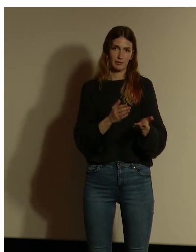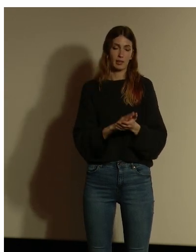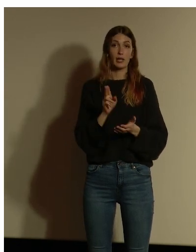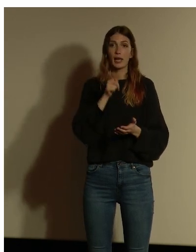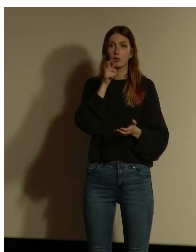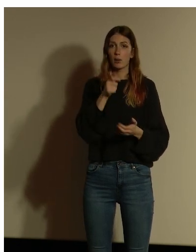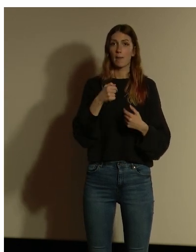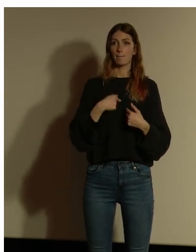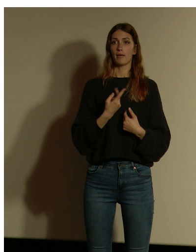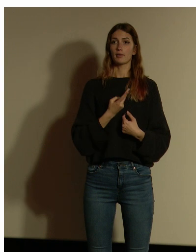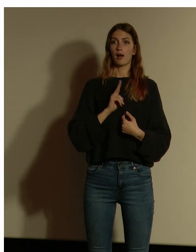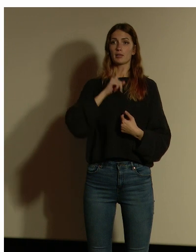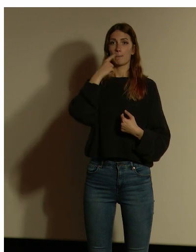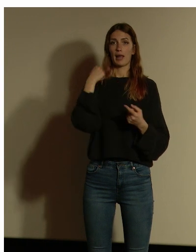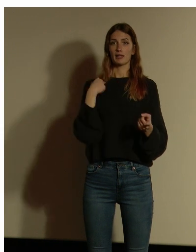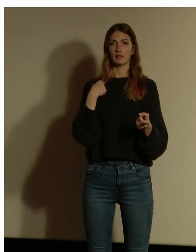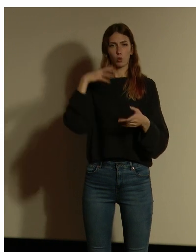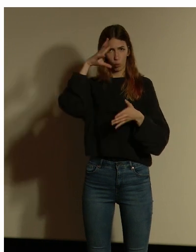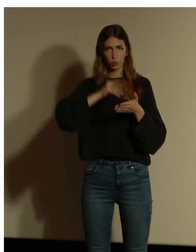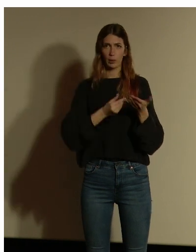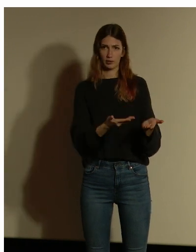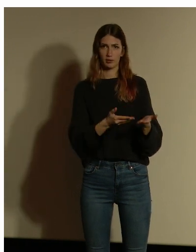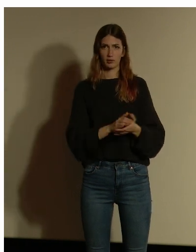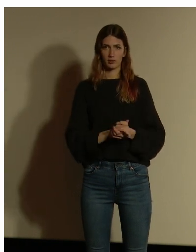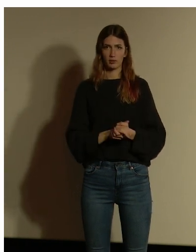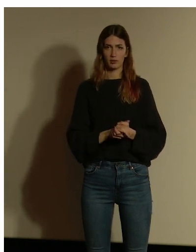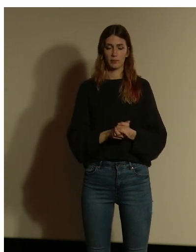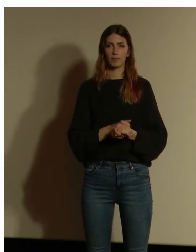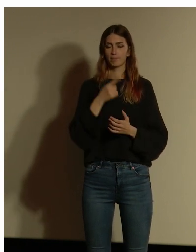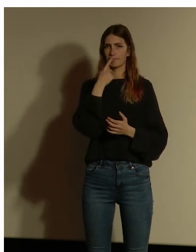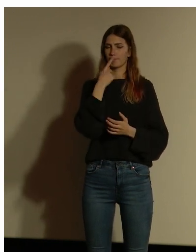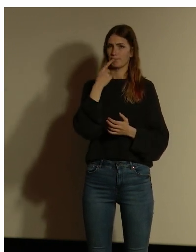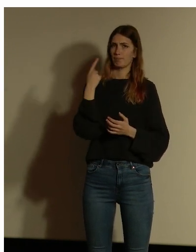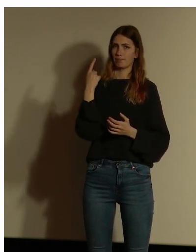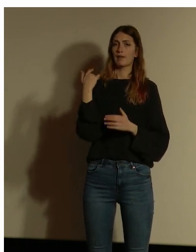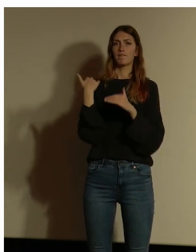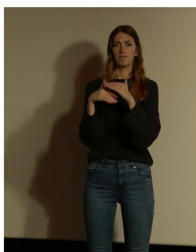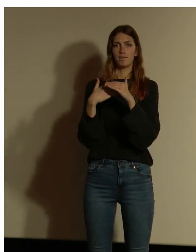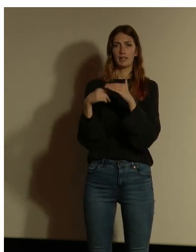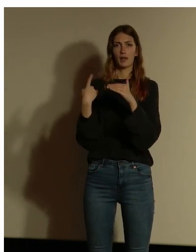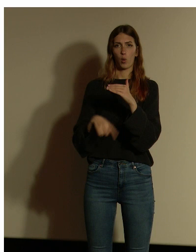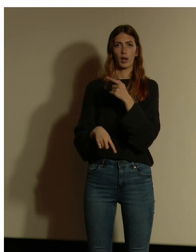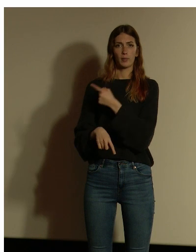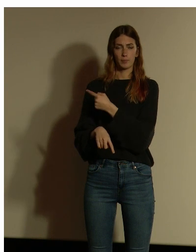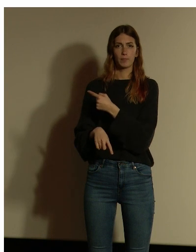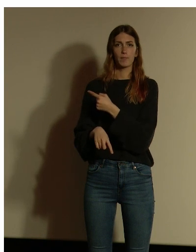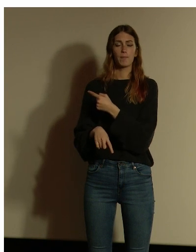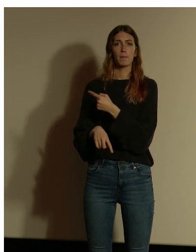et ta on transmees, siis usume teda. Meil oli just hetk tagasi siin video, kus